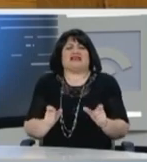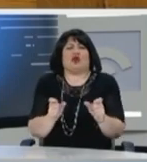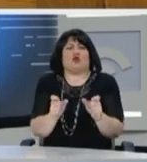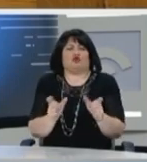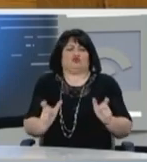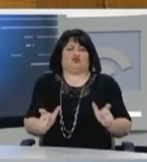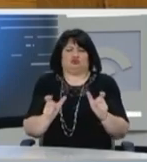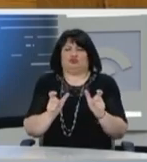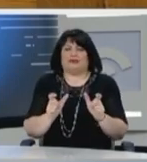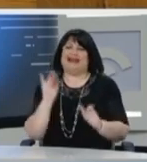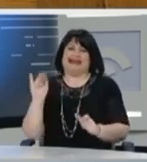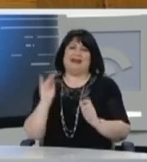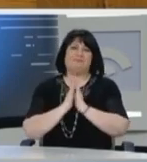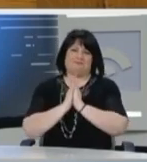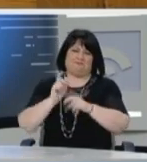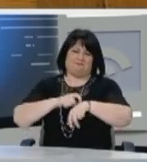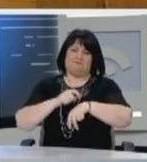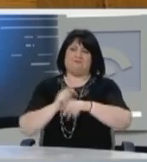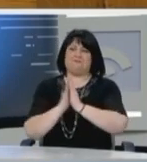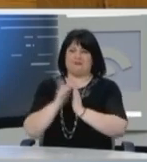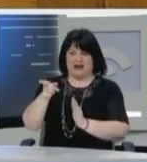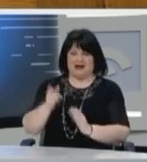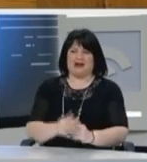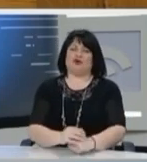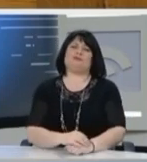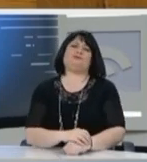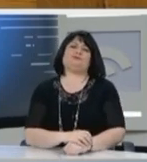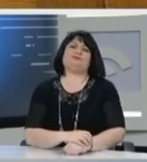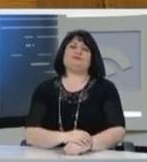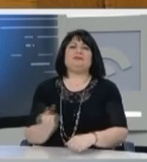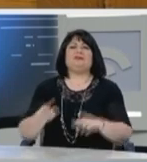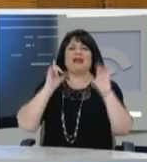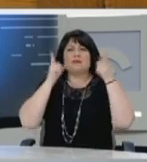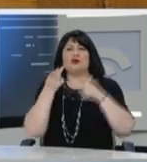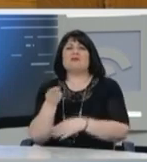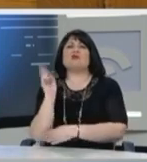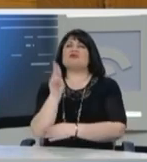Λοιπόν, κύριε Πρόεδρε, πήρατε στη Νέα Δημοκρατία τον κύριο Κυμπουρόπουλο.